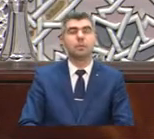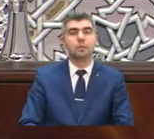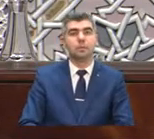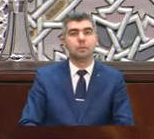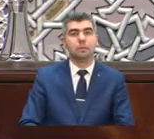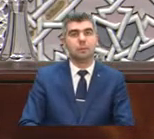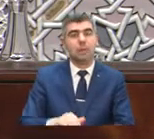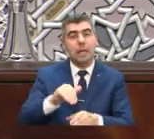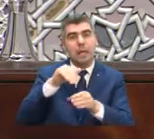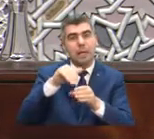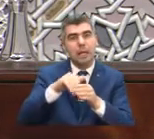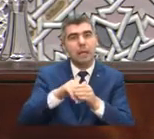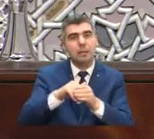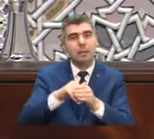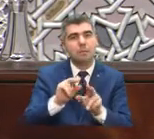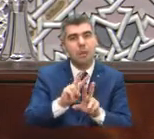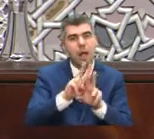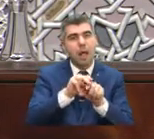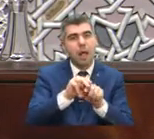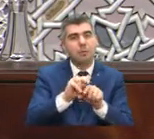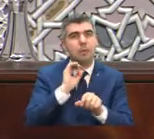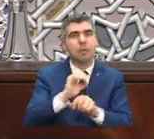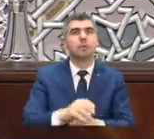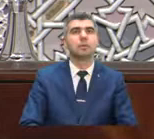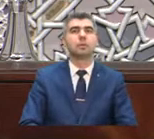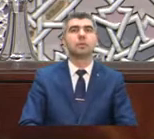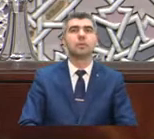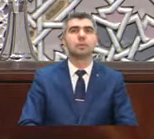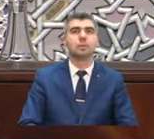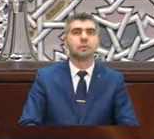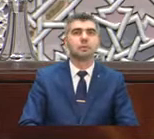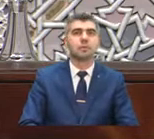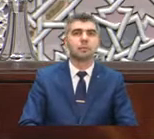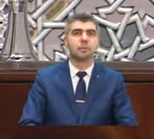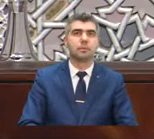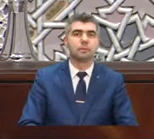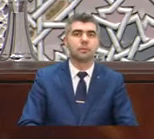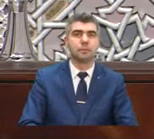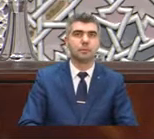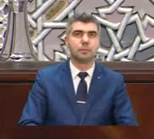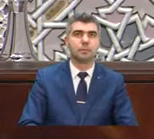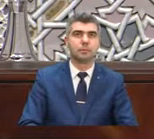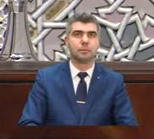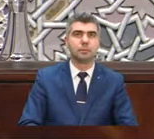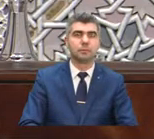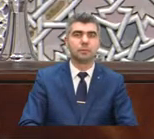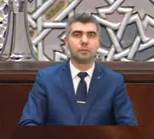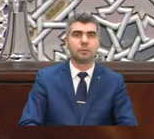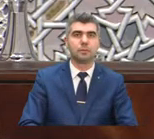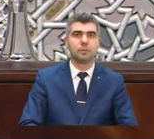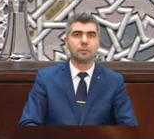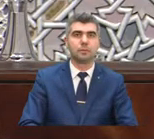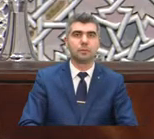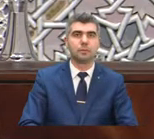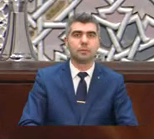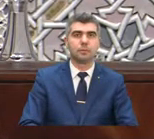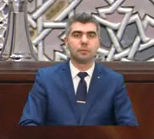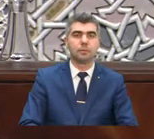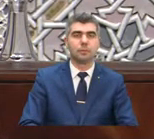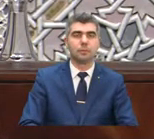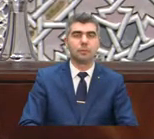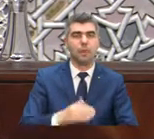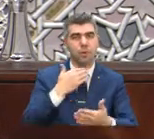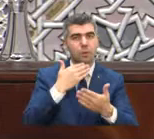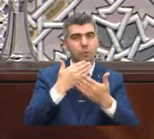التجمع الدستوري، فليتفضل أحد واضعي السؤال. تفضلوا سيدة النائبة المحترمة، تفضلي.